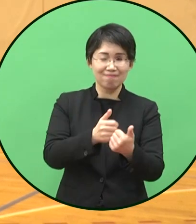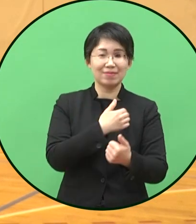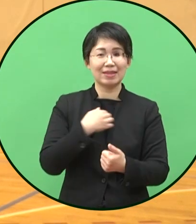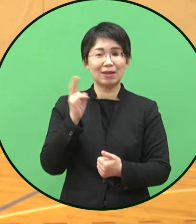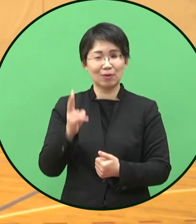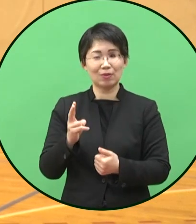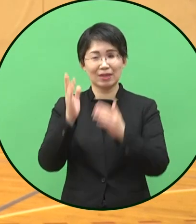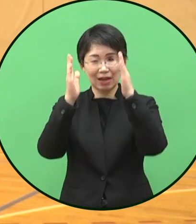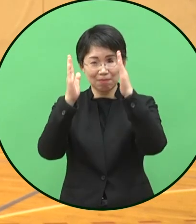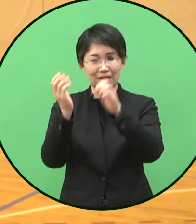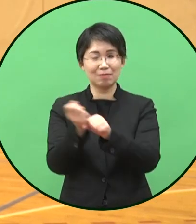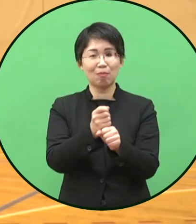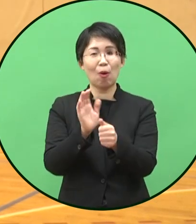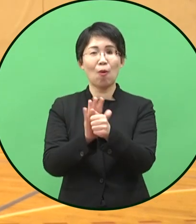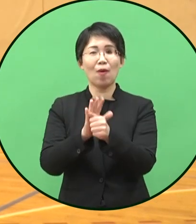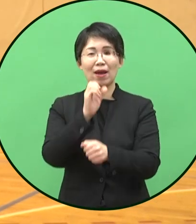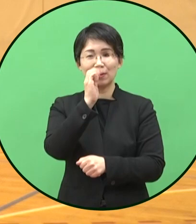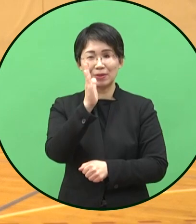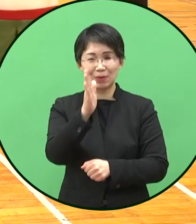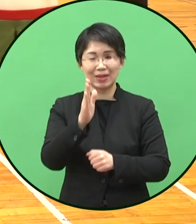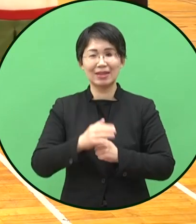りますので、応援よろしくお願いします。